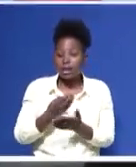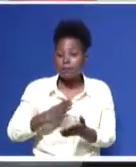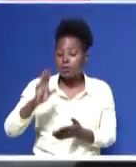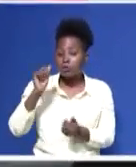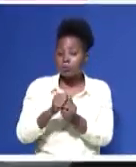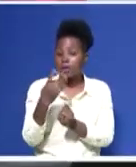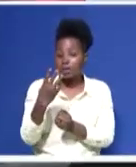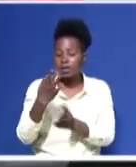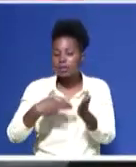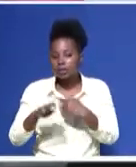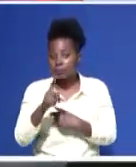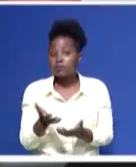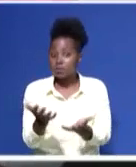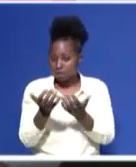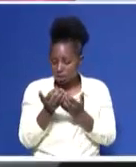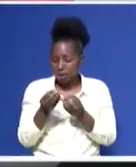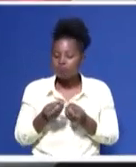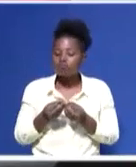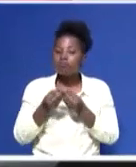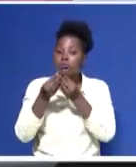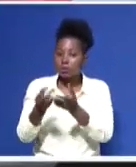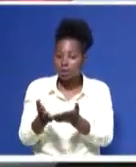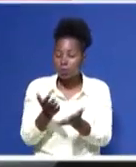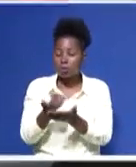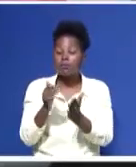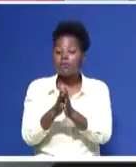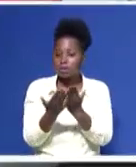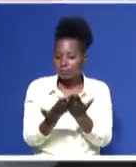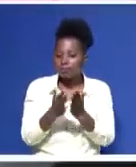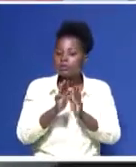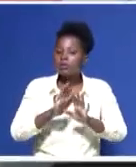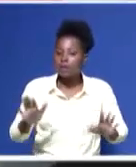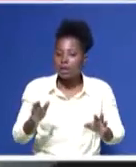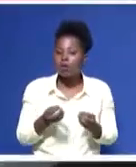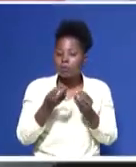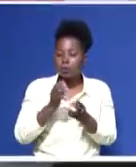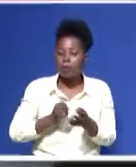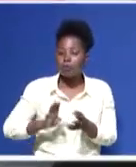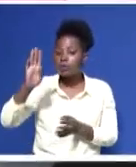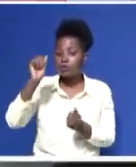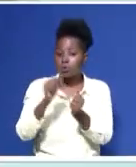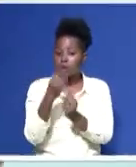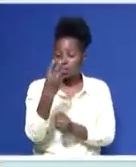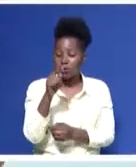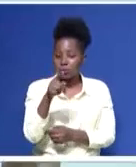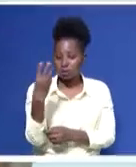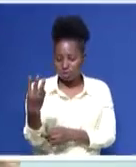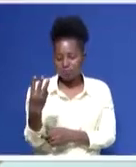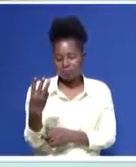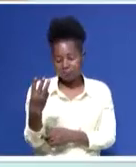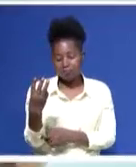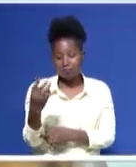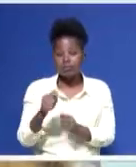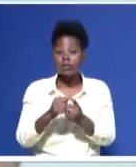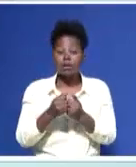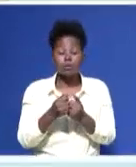na zaidi ambazo zilitakiwa kutolewa kwa ajili ya vitabu tayari wameshatoa bilioni 13.3. Yaani mchangano wake ni kwamba